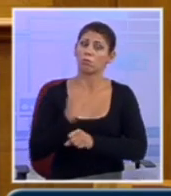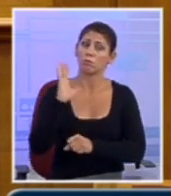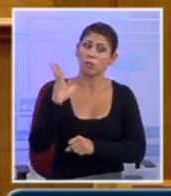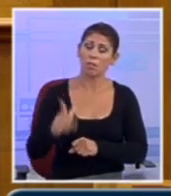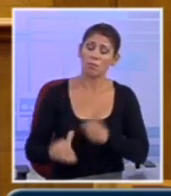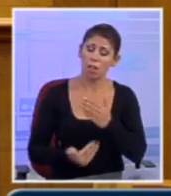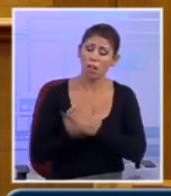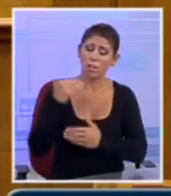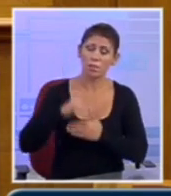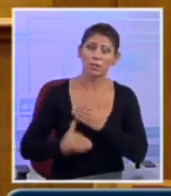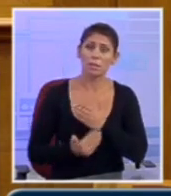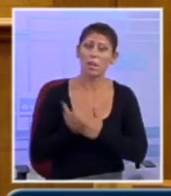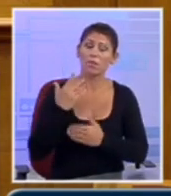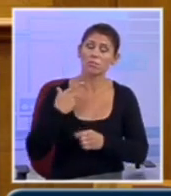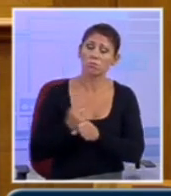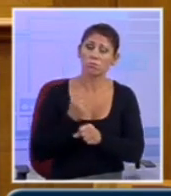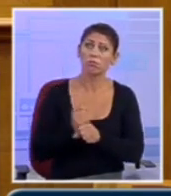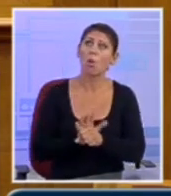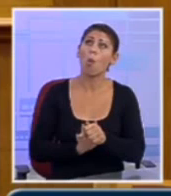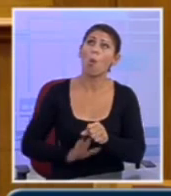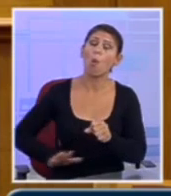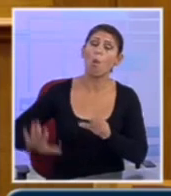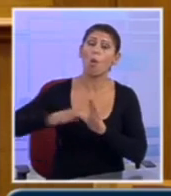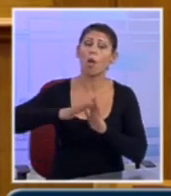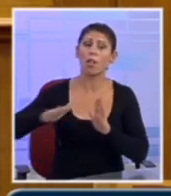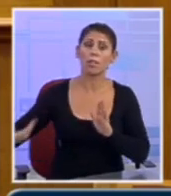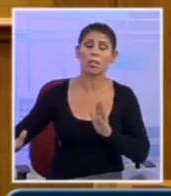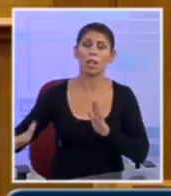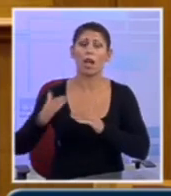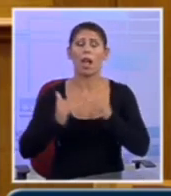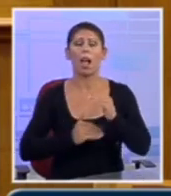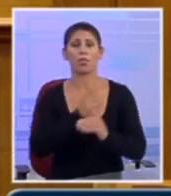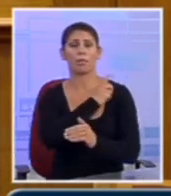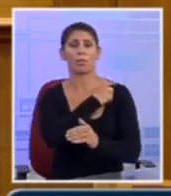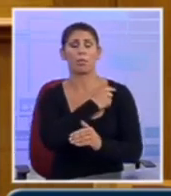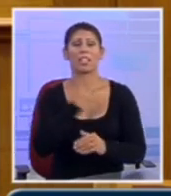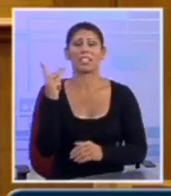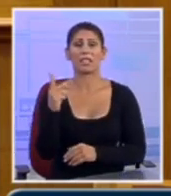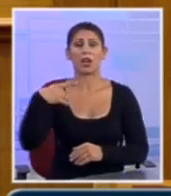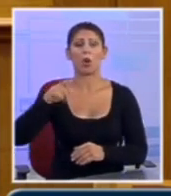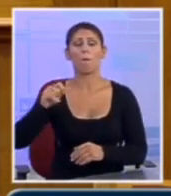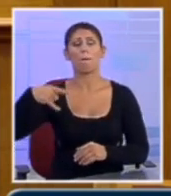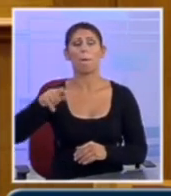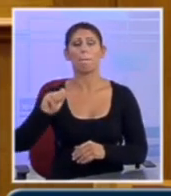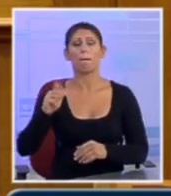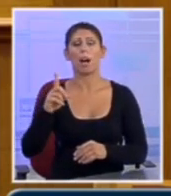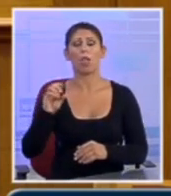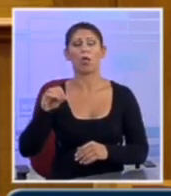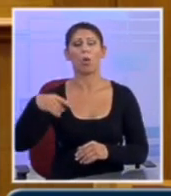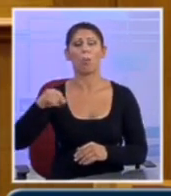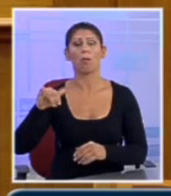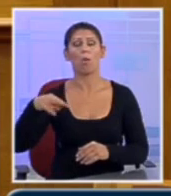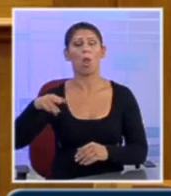καθημερινά νυχθημερών στην περιοχή και σε όλο το Αιγαίο, ο ανθυποπλίαρχος Κυριάκος Παπαδόπουλος, κυβερνήτης